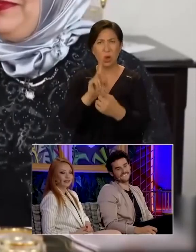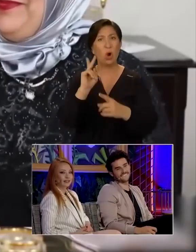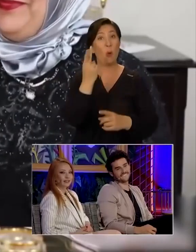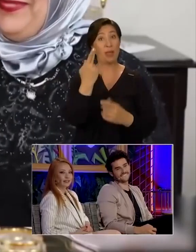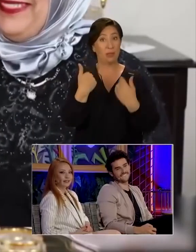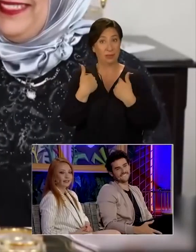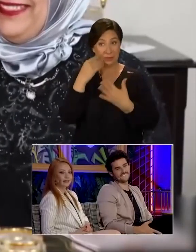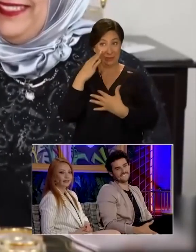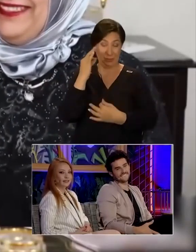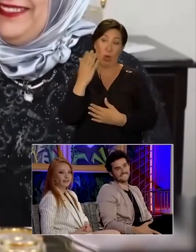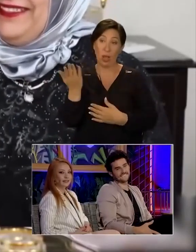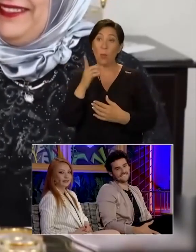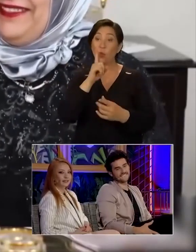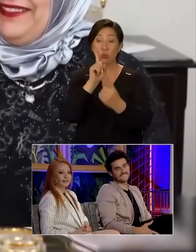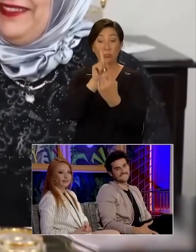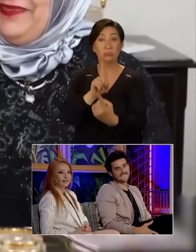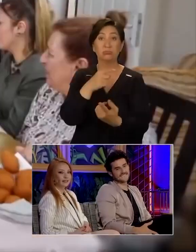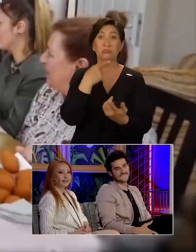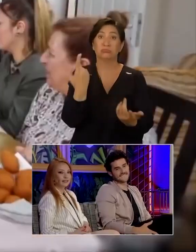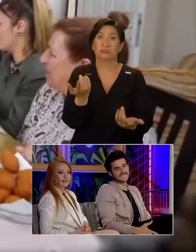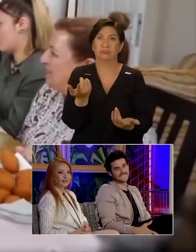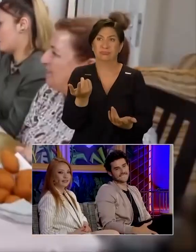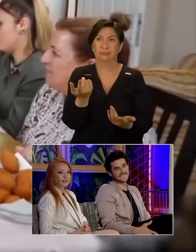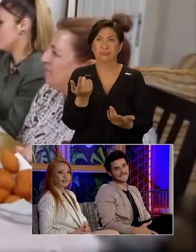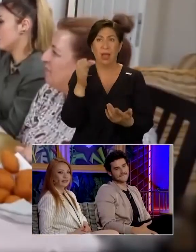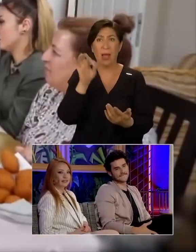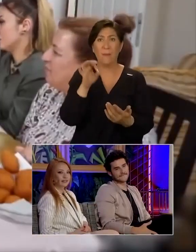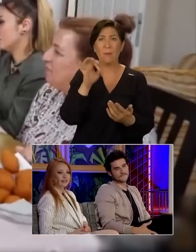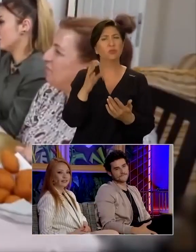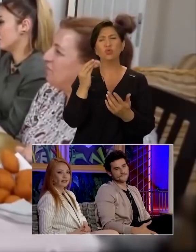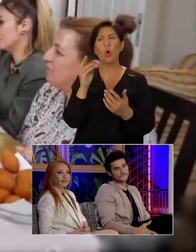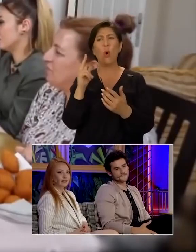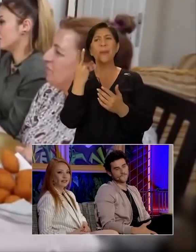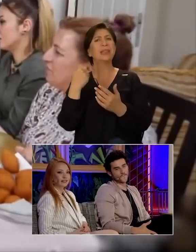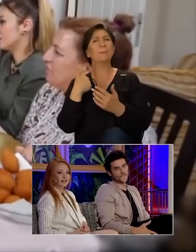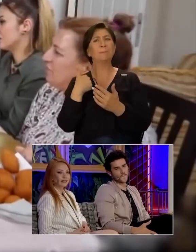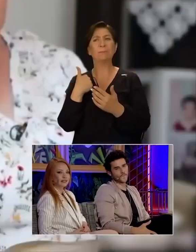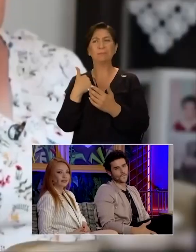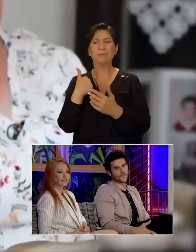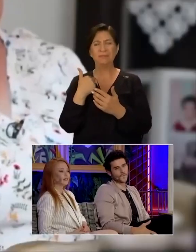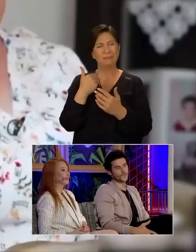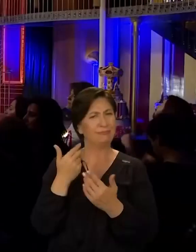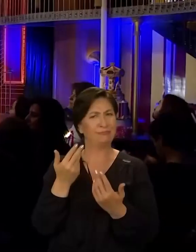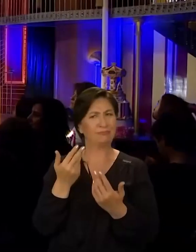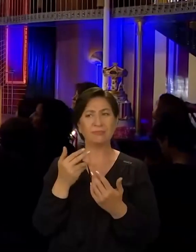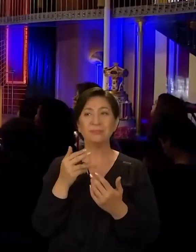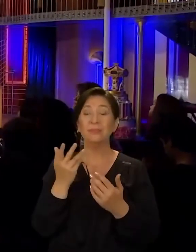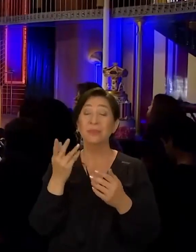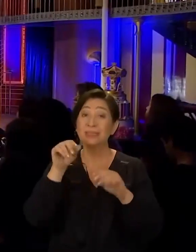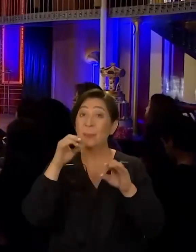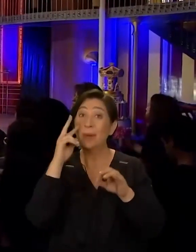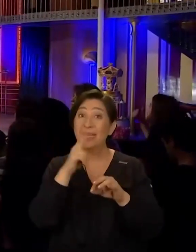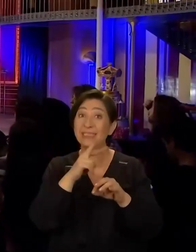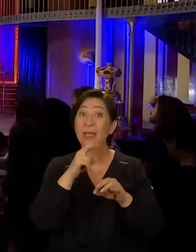ışığında. Mesela anti-romantik bir insanımdır zaten, o da ayrı da. Aynen. Ben de kıyafetime aldanma, ben gayet romantiyim. Yok. Bakın. Yani